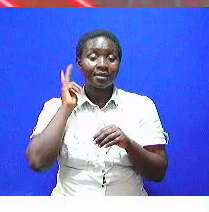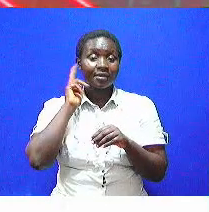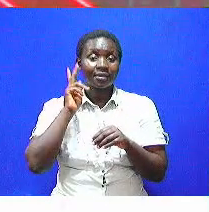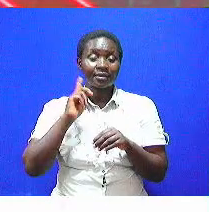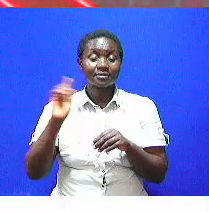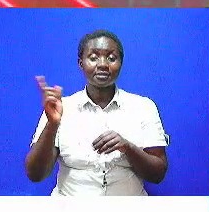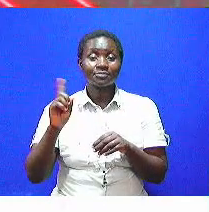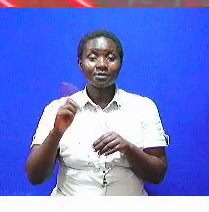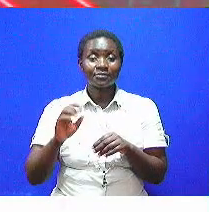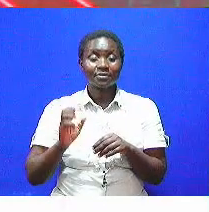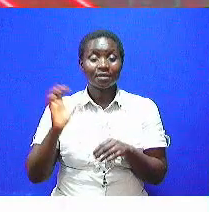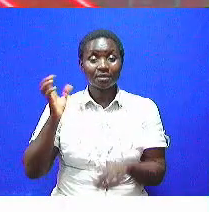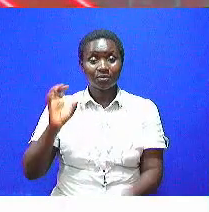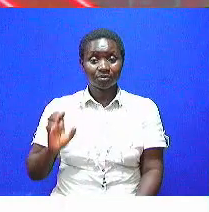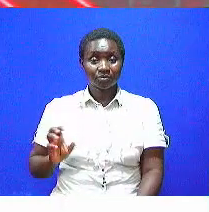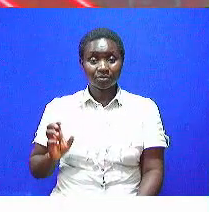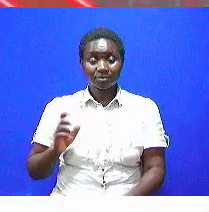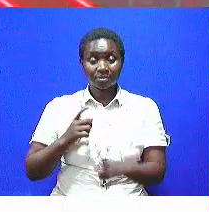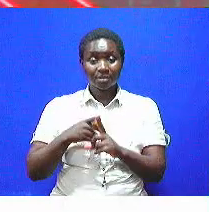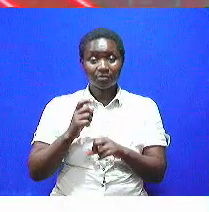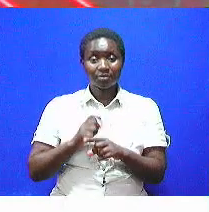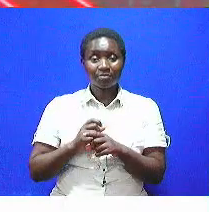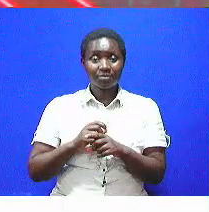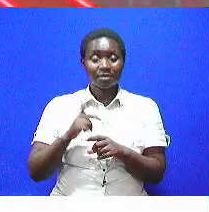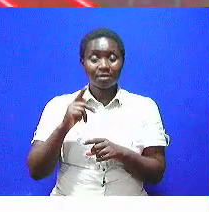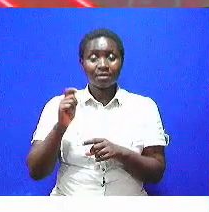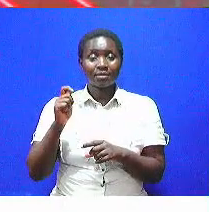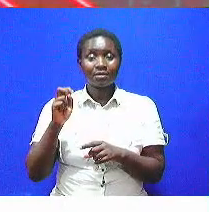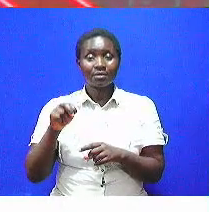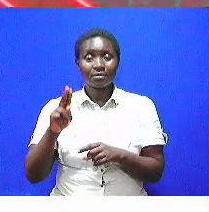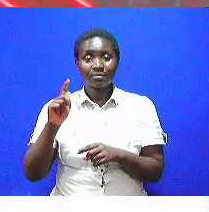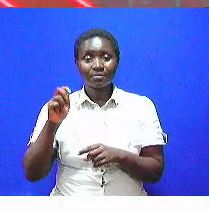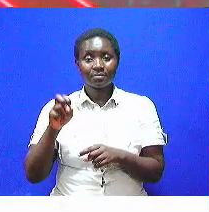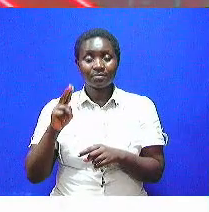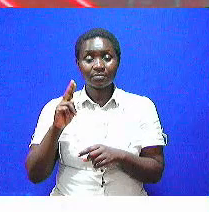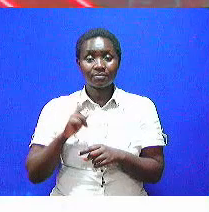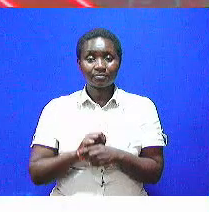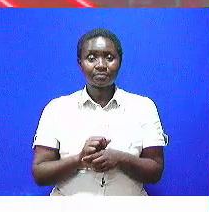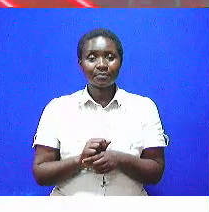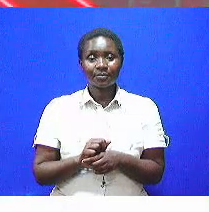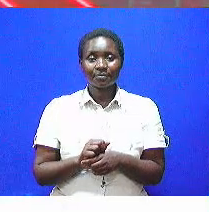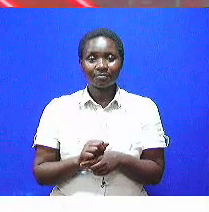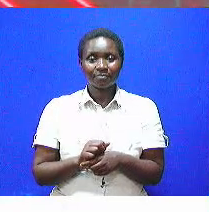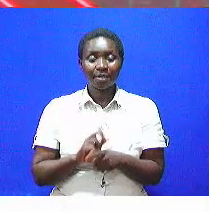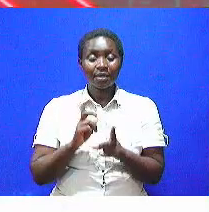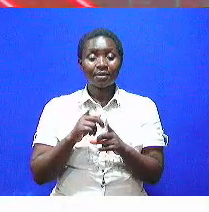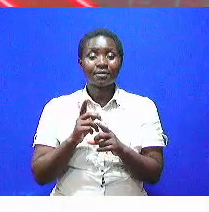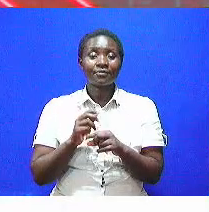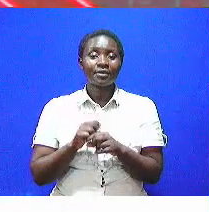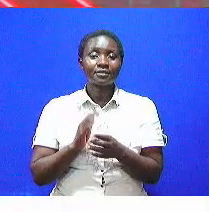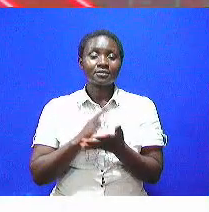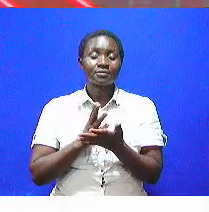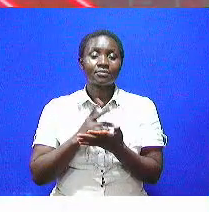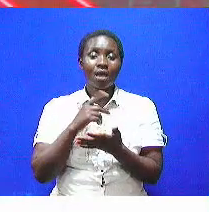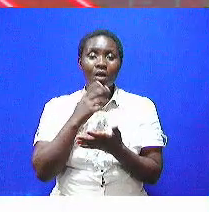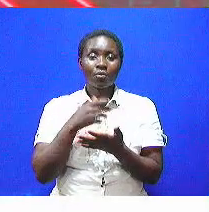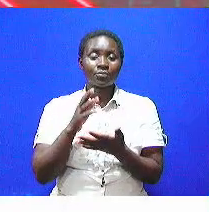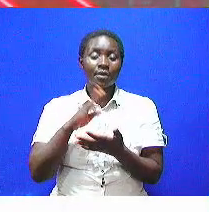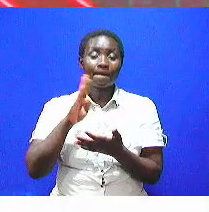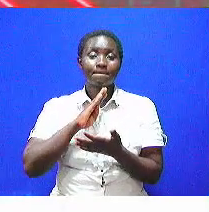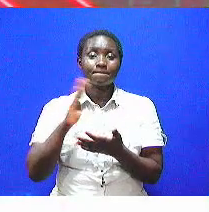Nekuruase constituency ya kitutu cha chenota sabatinili vechi ward aogati ya boili ya